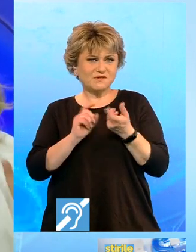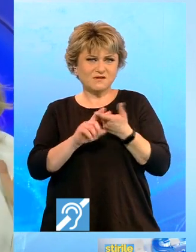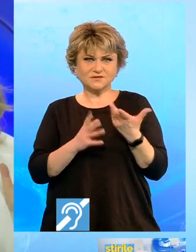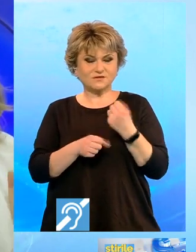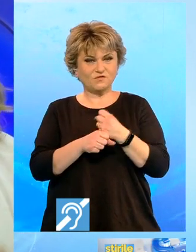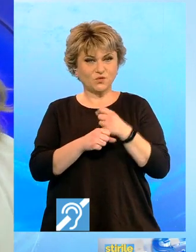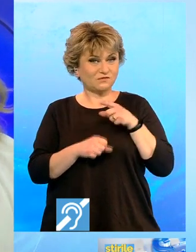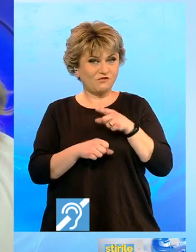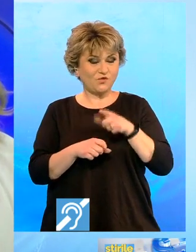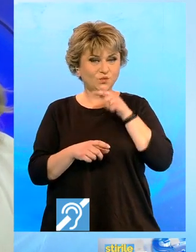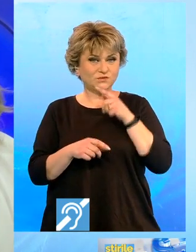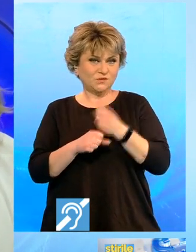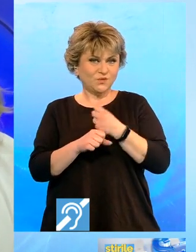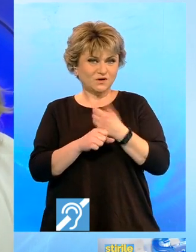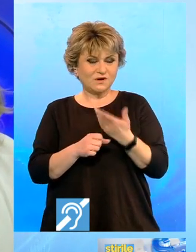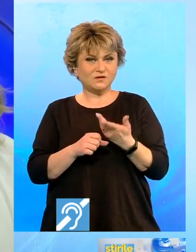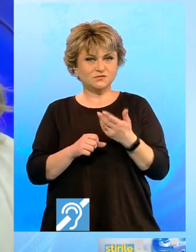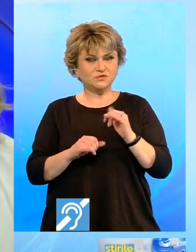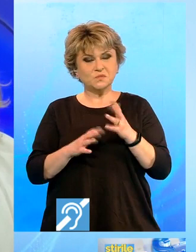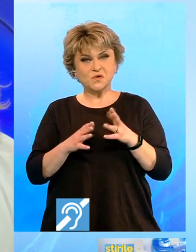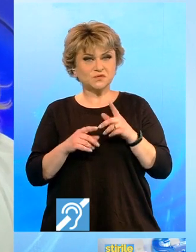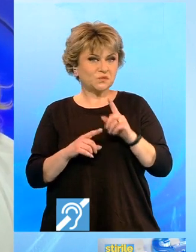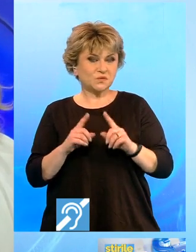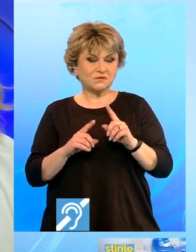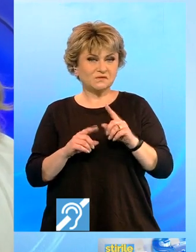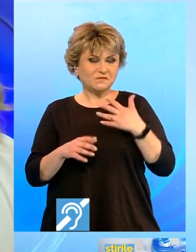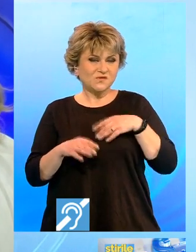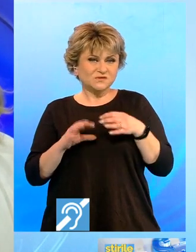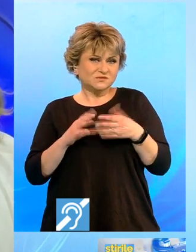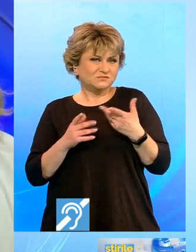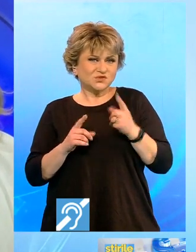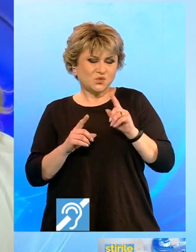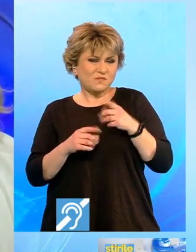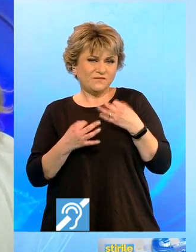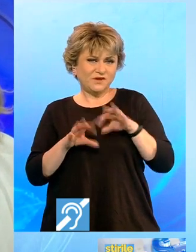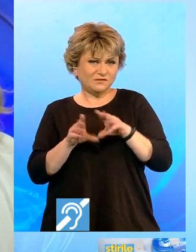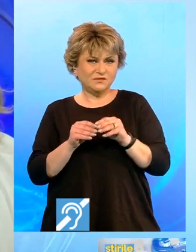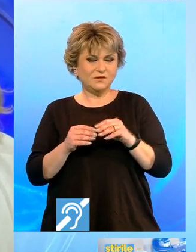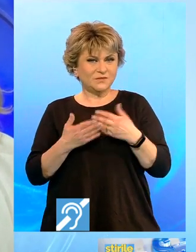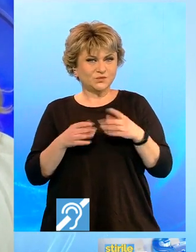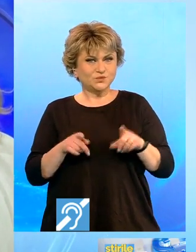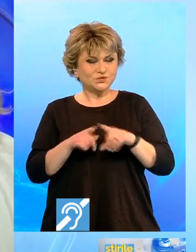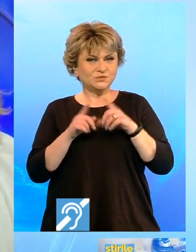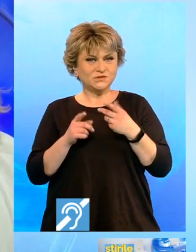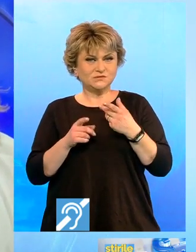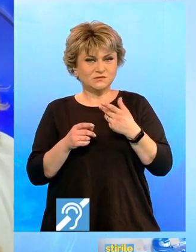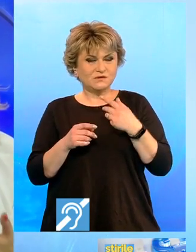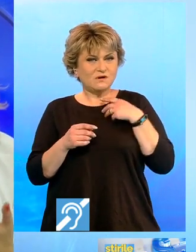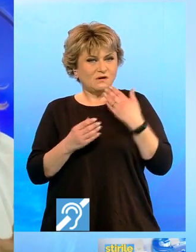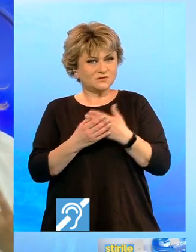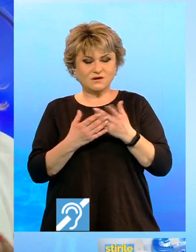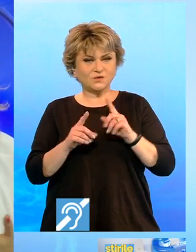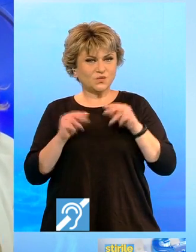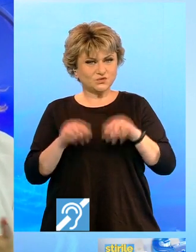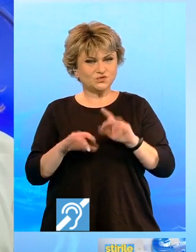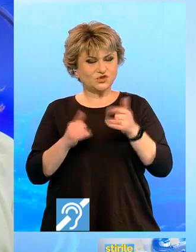și le-au făcut acolo unde ei lucrează și poate unii dintre ei vor să se desprindă. Pentru gemeni, tensiuni vizând actele care nu sosesc,